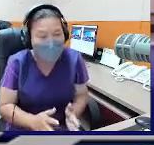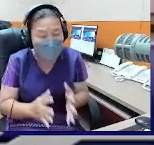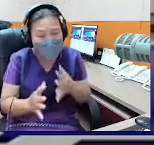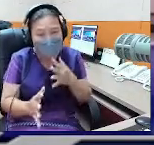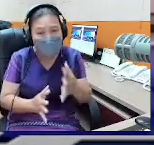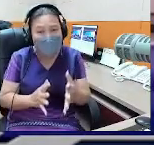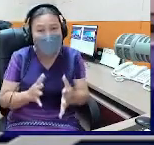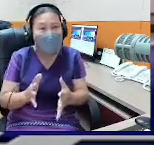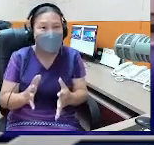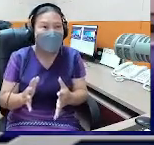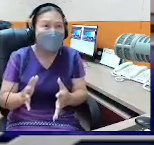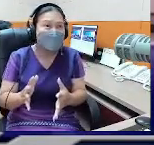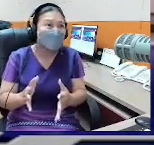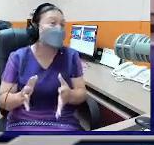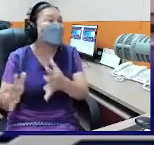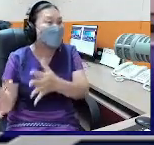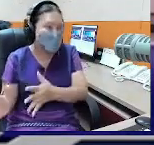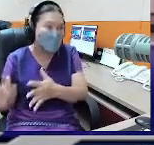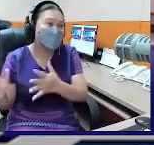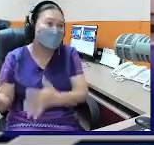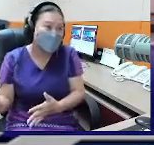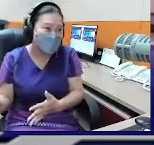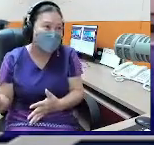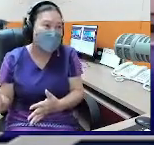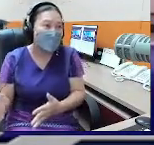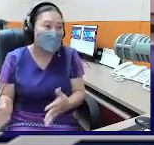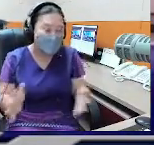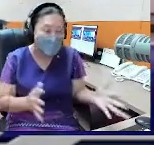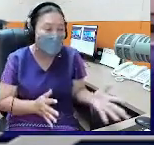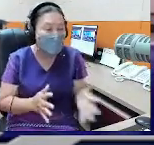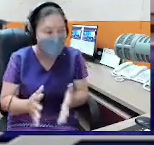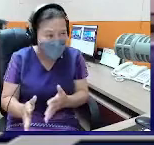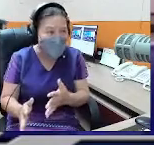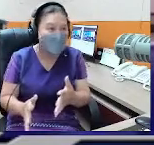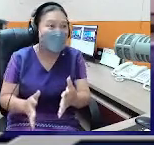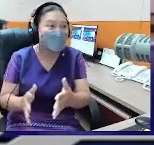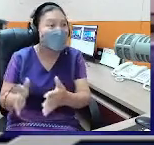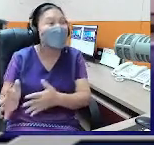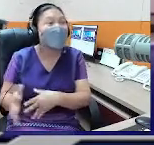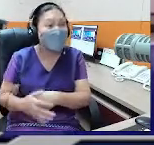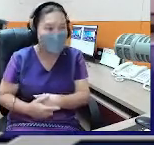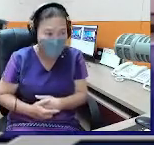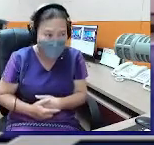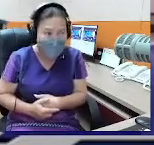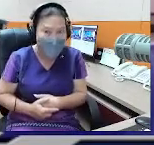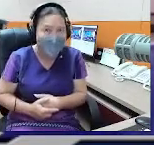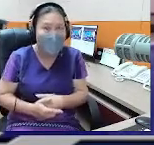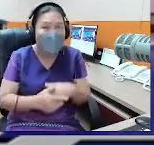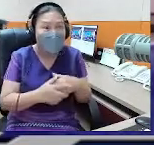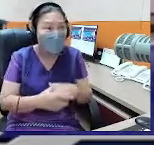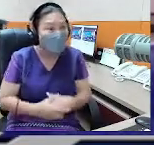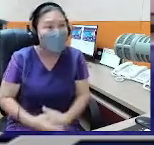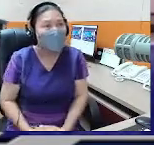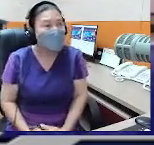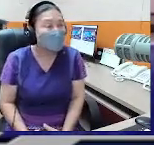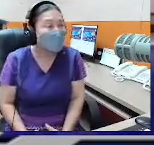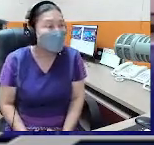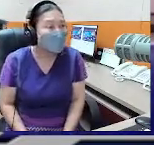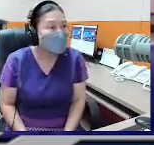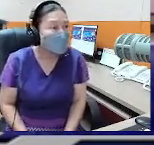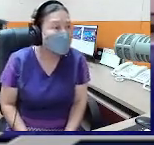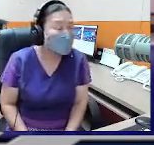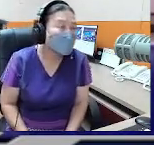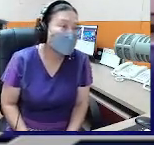จได้ถ้าเกิดวันหนึ่งที่อาจจะเกิดประสบปัญหาอะไรสักอย่างหนึ่งน้องๆก็มีสิทธิ์ที่อยากยื่นขอรับทุนได ้น้องๆน้องๆที่สนใจ